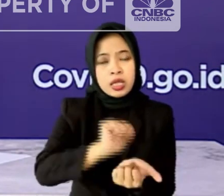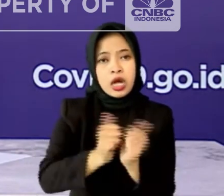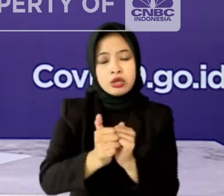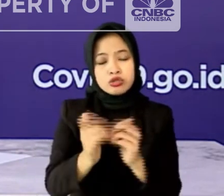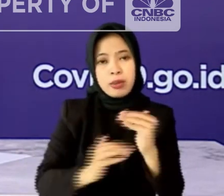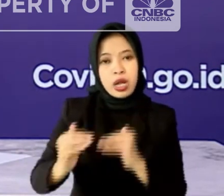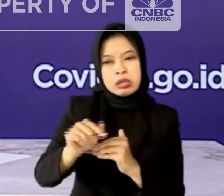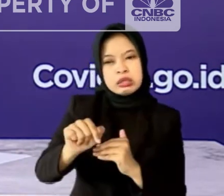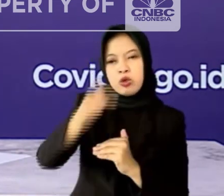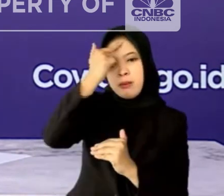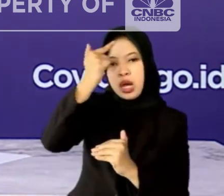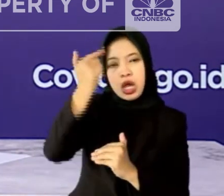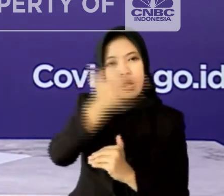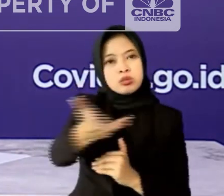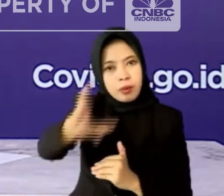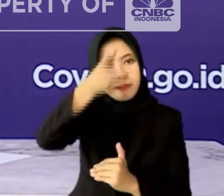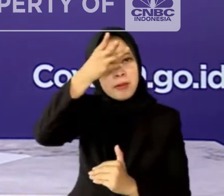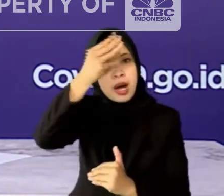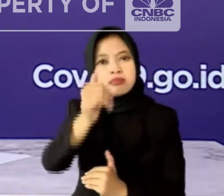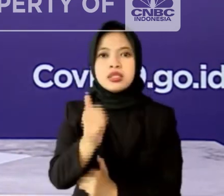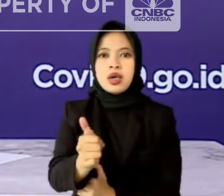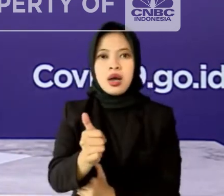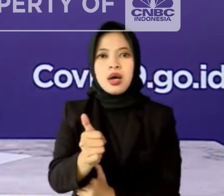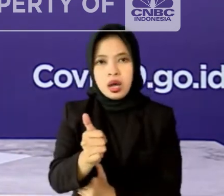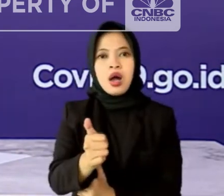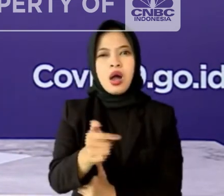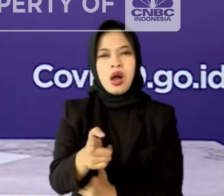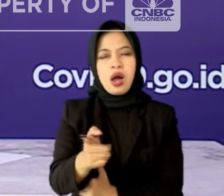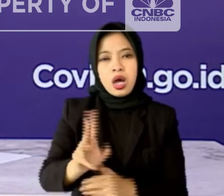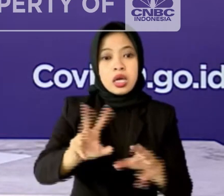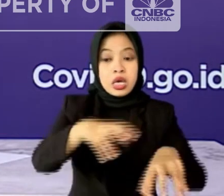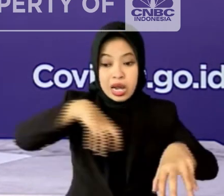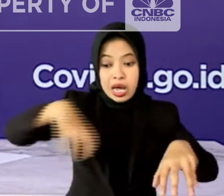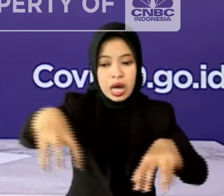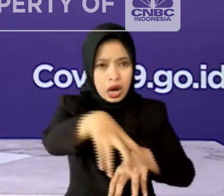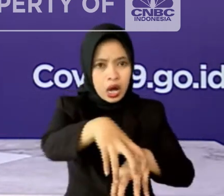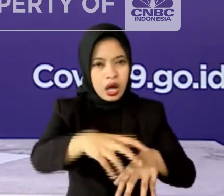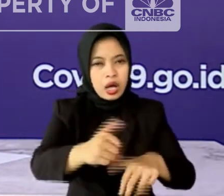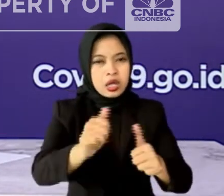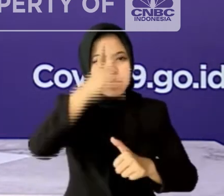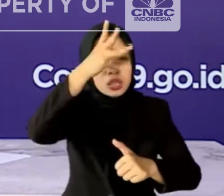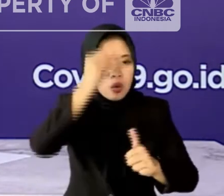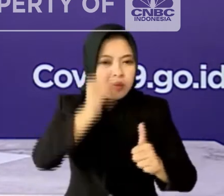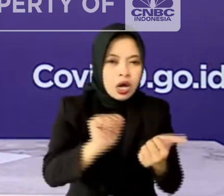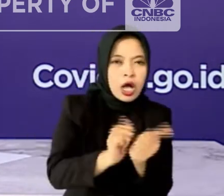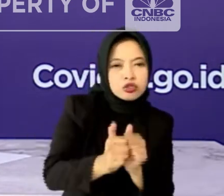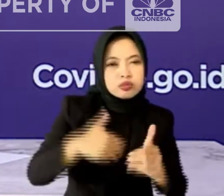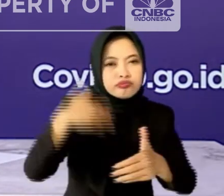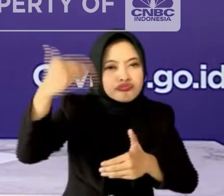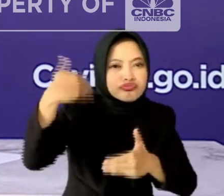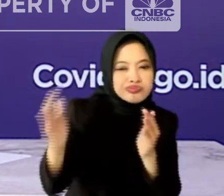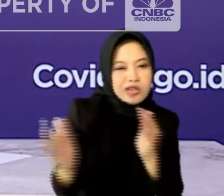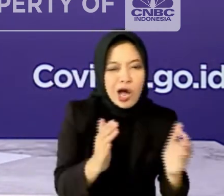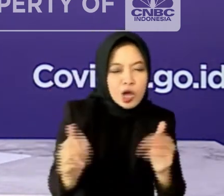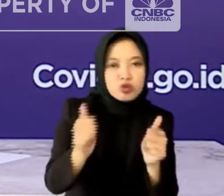sepatutnya menjadi pelajaran bagi kita semua agar kapabilitas daerah dalam menangani coffee 19 dapat